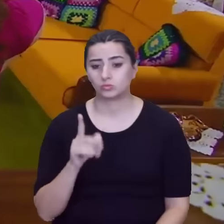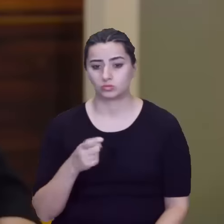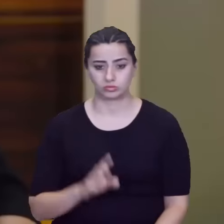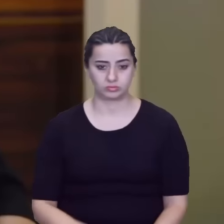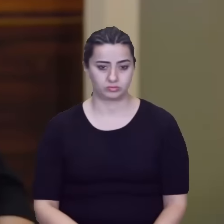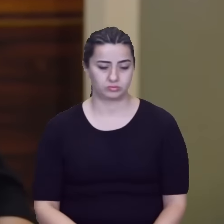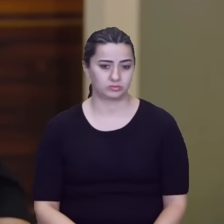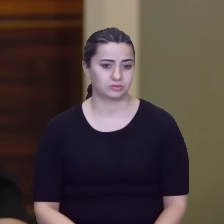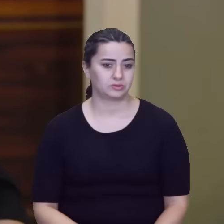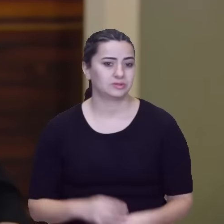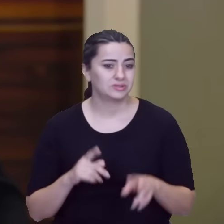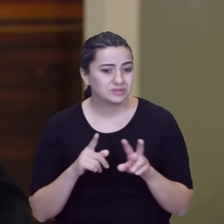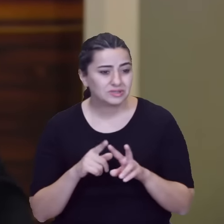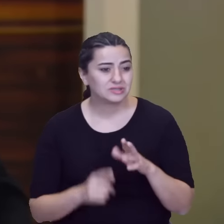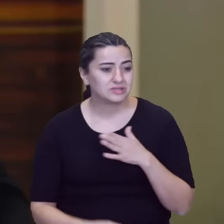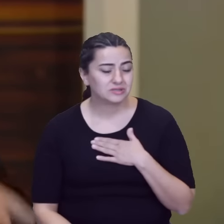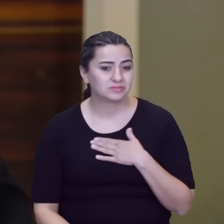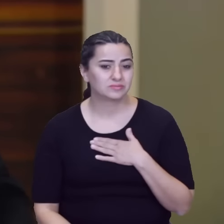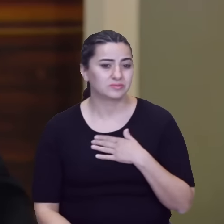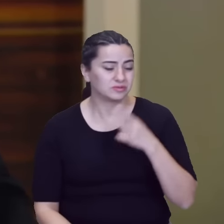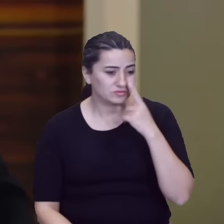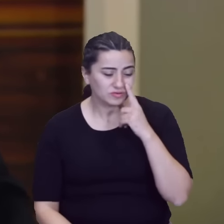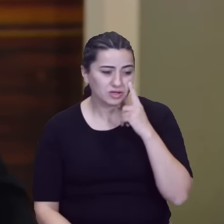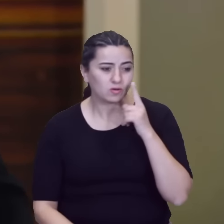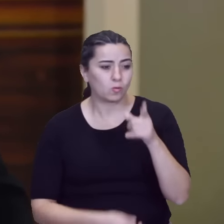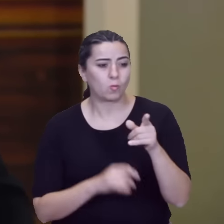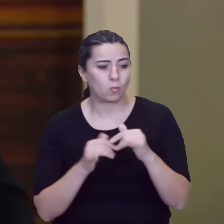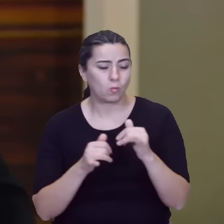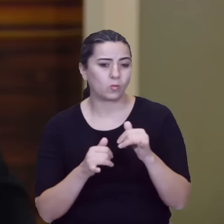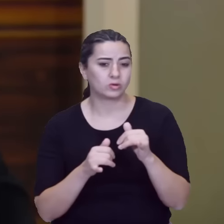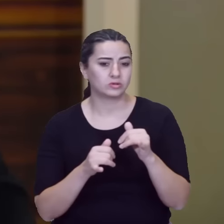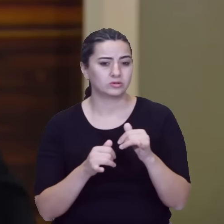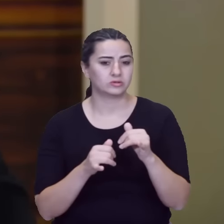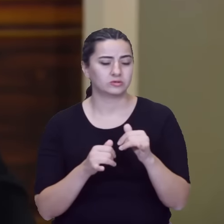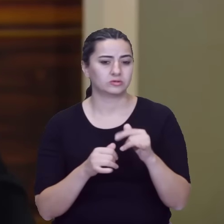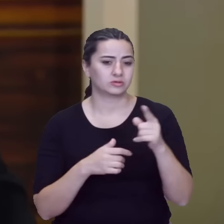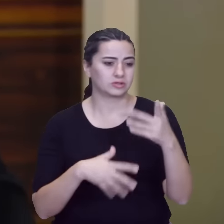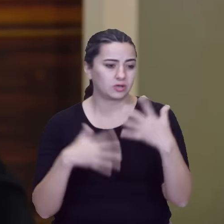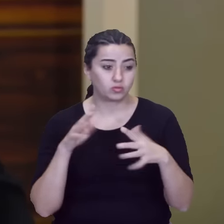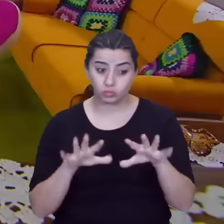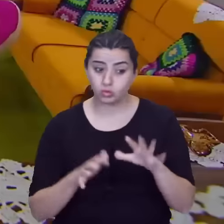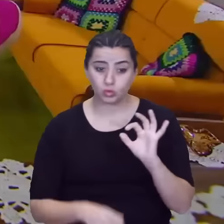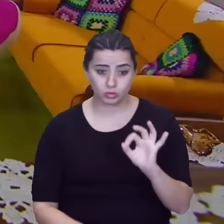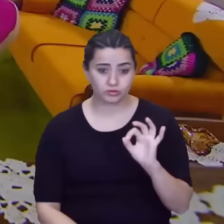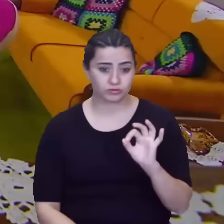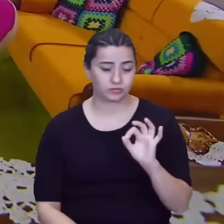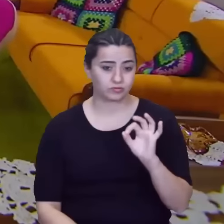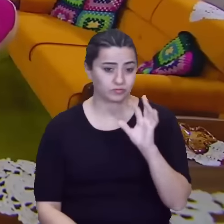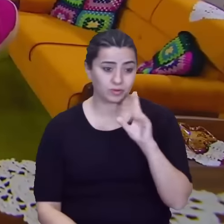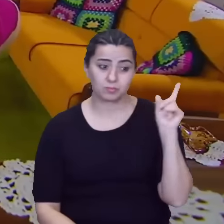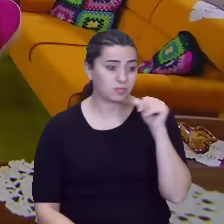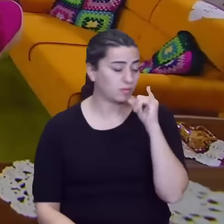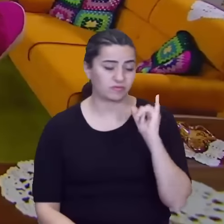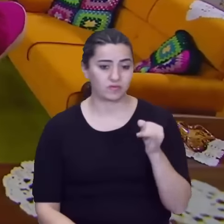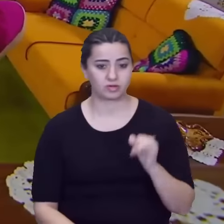bulamıyorum. Nazlıcığım. Bak vallahi kurcalaya kurcalaya bir de... O televizyonu bozarsam vallahi bir de babandan